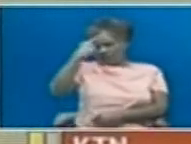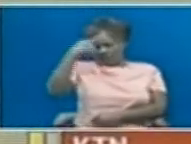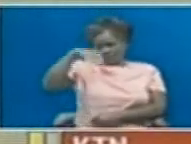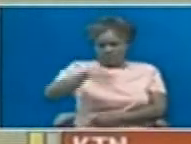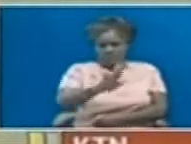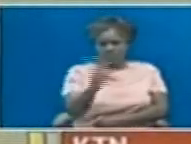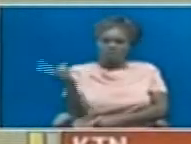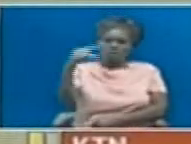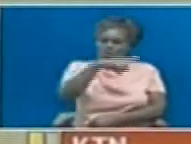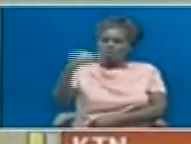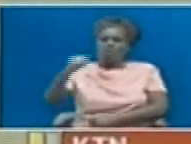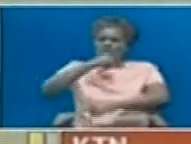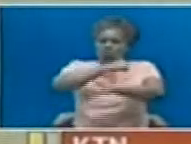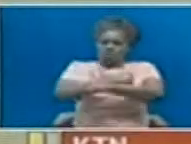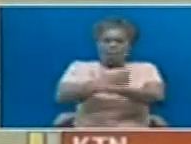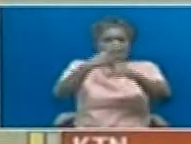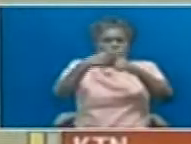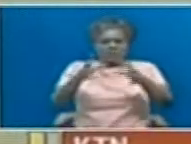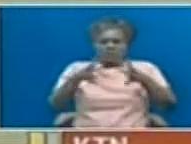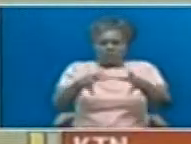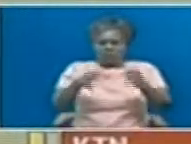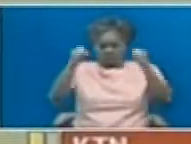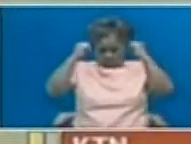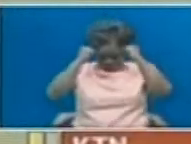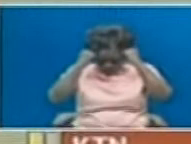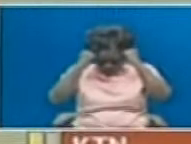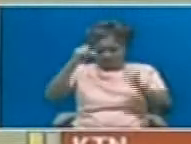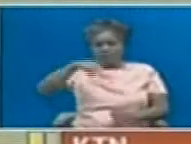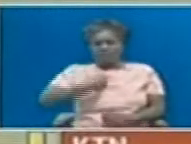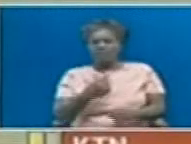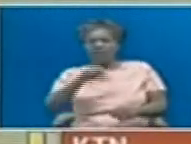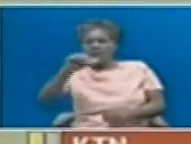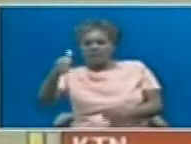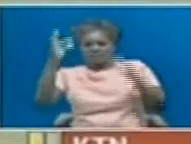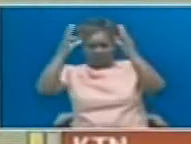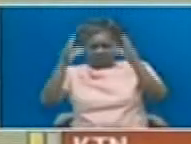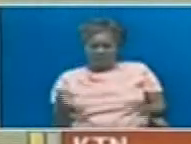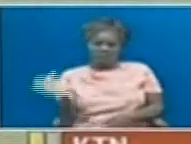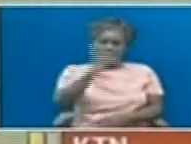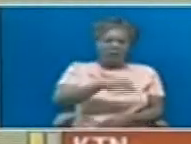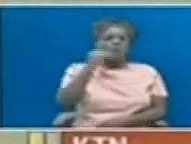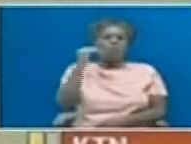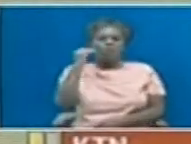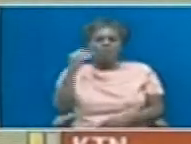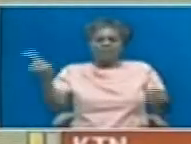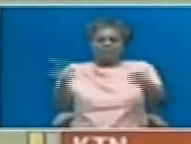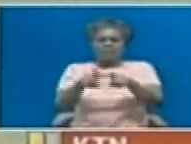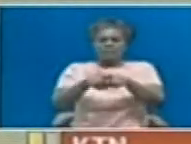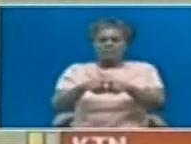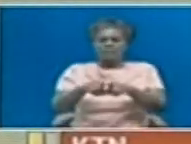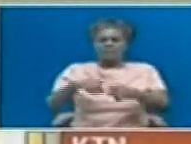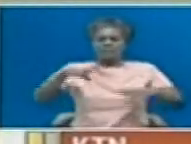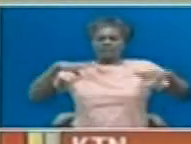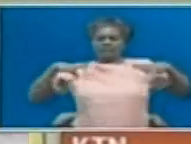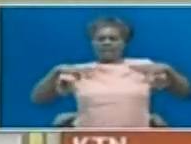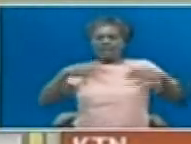walifika shuleni mapema lakini walilazimika kujisomea wenyewe, huku wengine wakiamua kurudi nyumbani. Aidha, katika shule ya Starehe